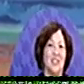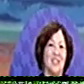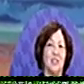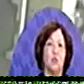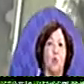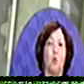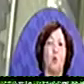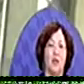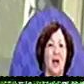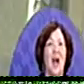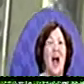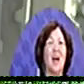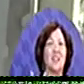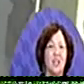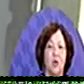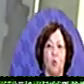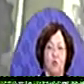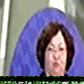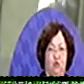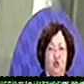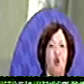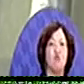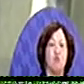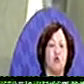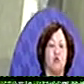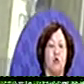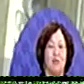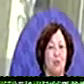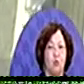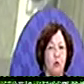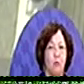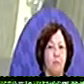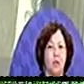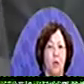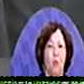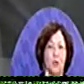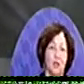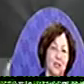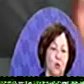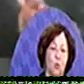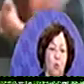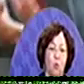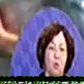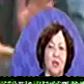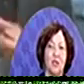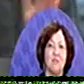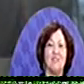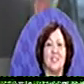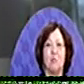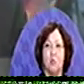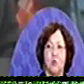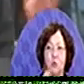холбоотой. Лувсан Ондон сангийн гоо зүйн дээд шагналыг урлагийн салбарынхан уран бүтээлчдэд уран өгөх шагнал гэж